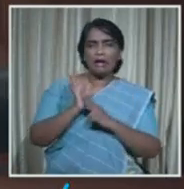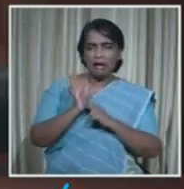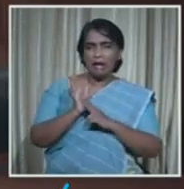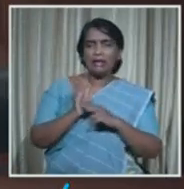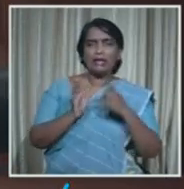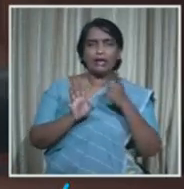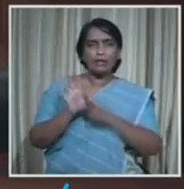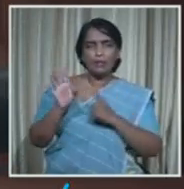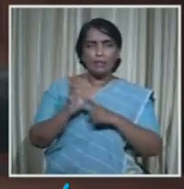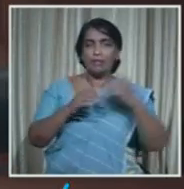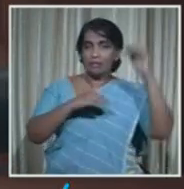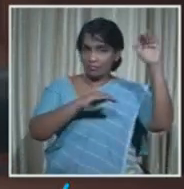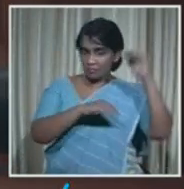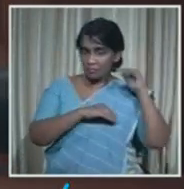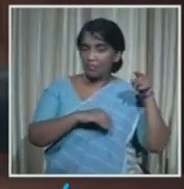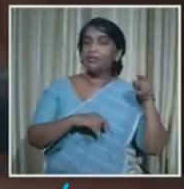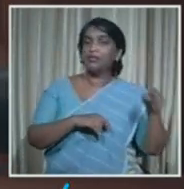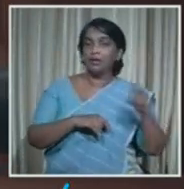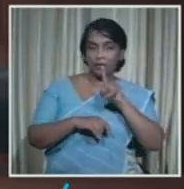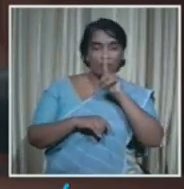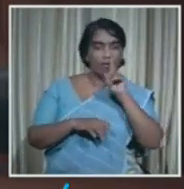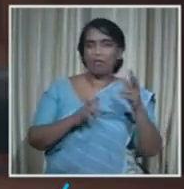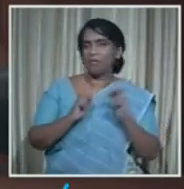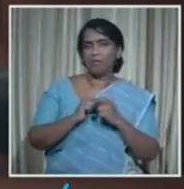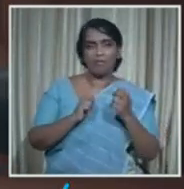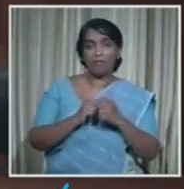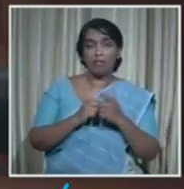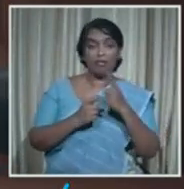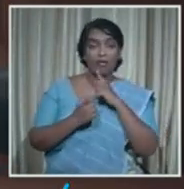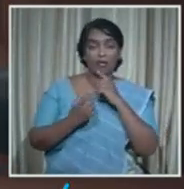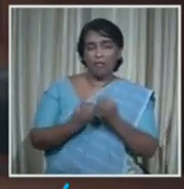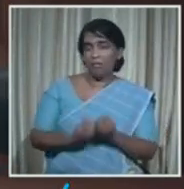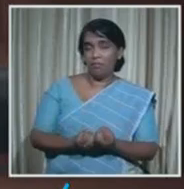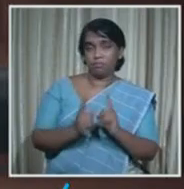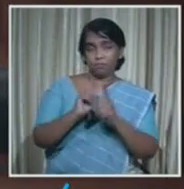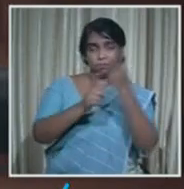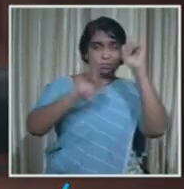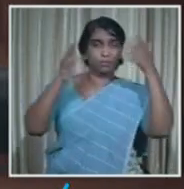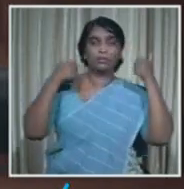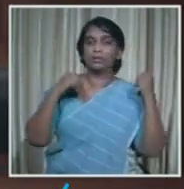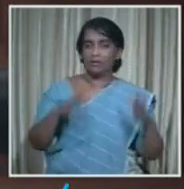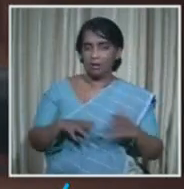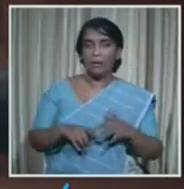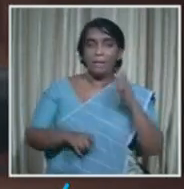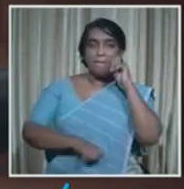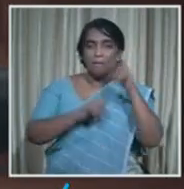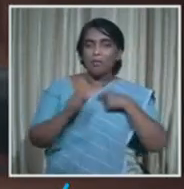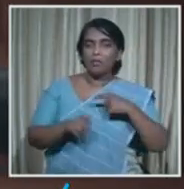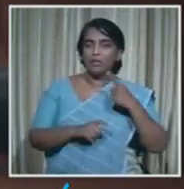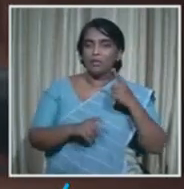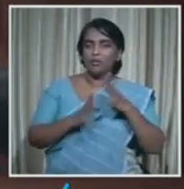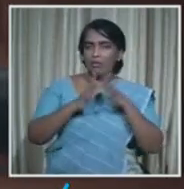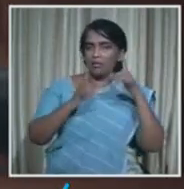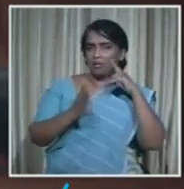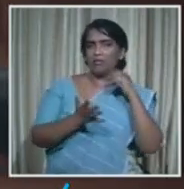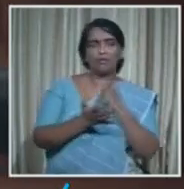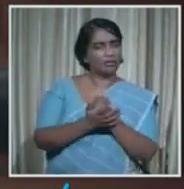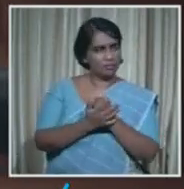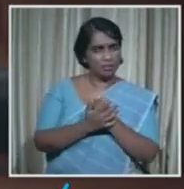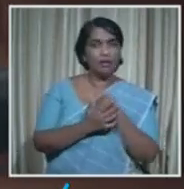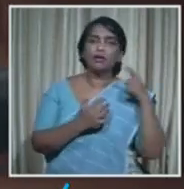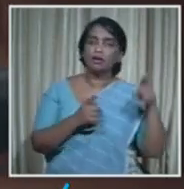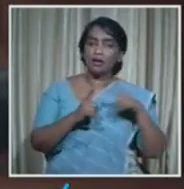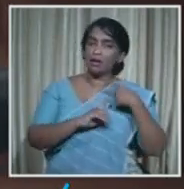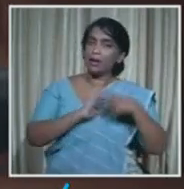ආනයන කරනකොට ඒ වෙලාවේ කිව්වා නෑ මේවා ගහපොම් බෝම්බ වගේ එනවා කිව්වා පුරවැසියන් විශාලස අපහසුපත් කරා ඒ නිසා